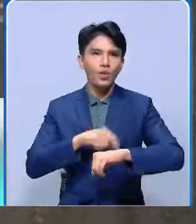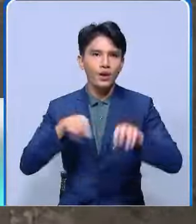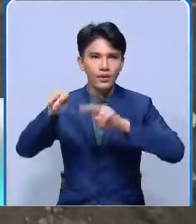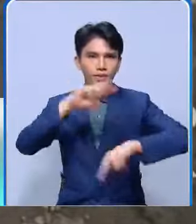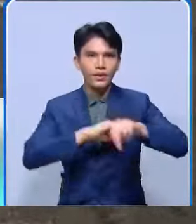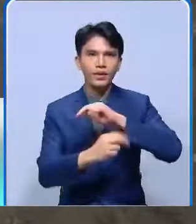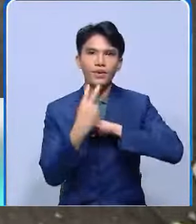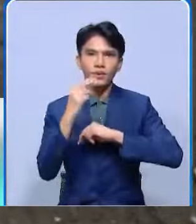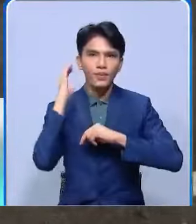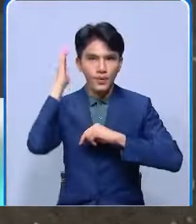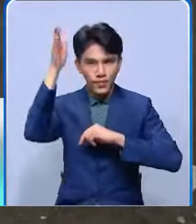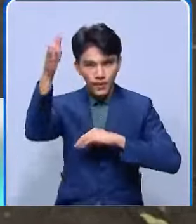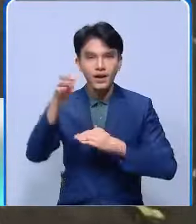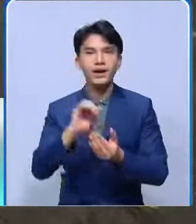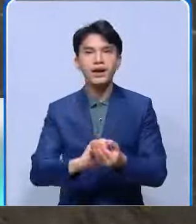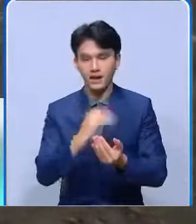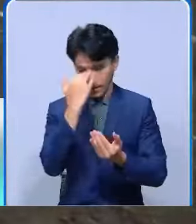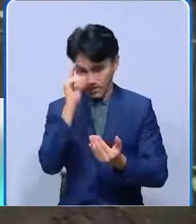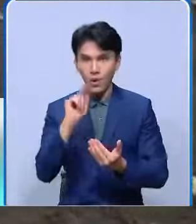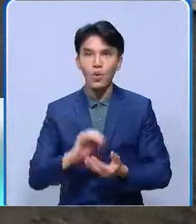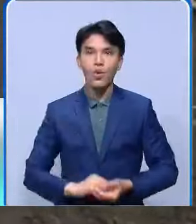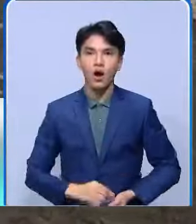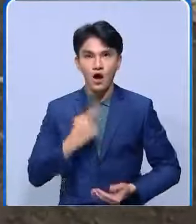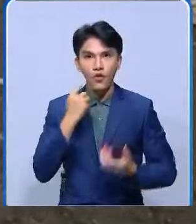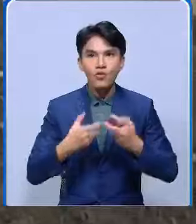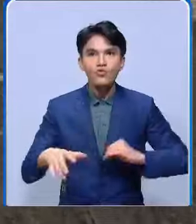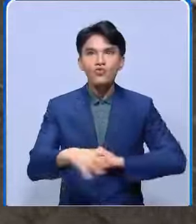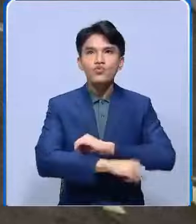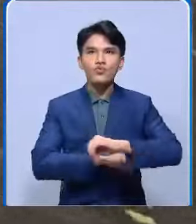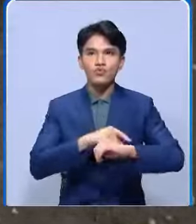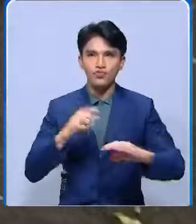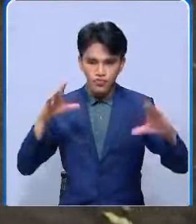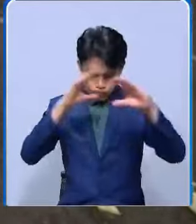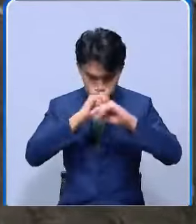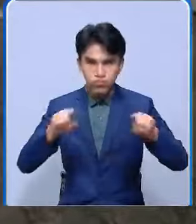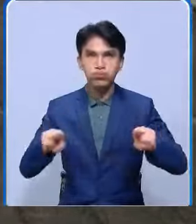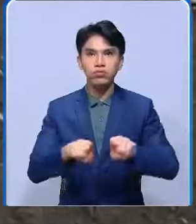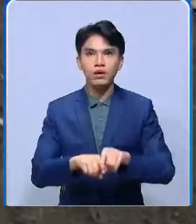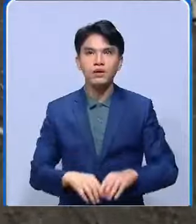รายละเอียดในคดีทั้งหมดค่ะเพราะว่ามีการแจ้งข้อหาลักทรัพย์ในเวลากลางคืนด้วย